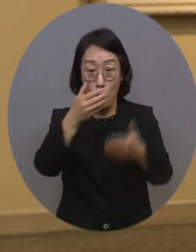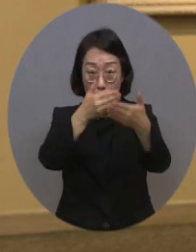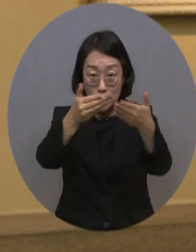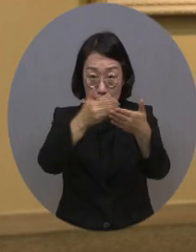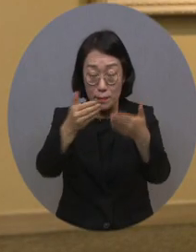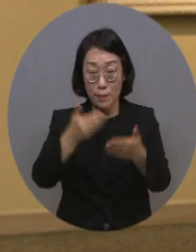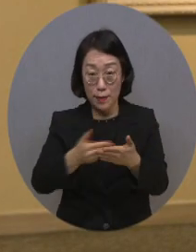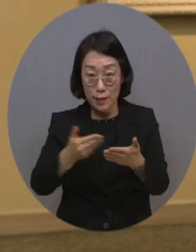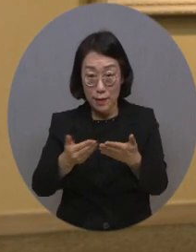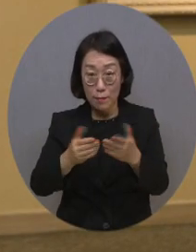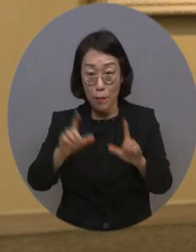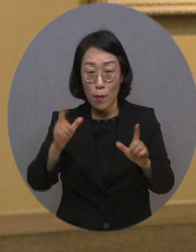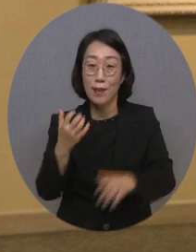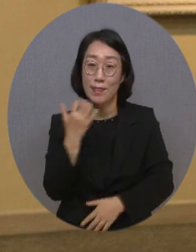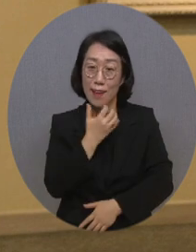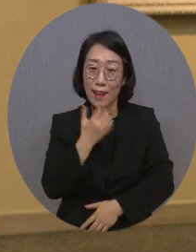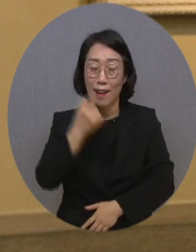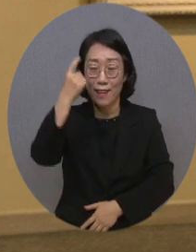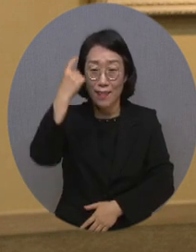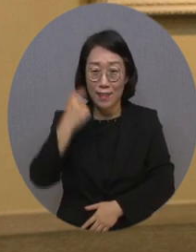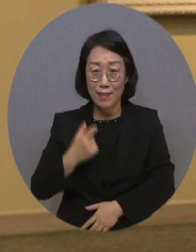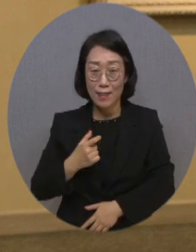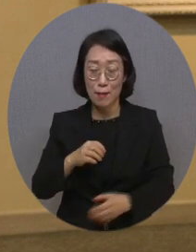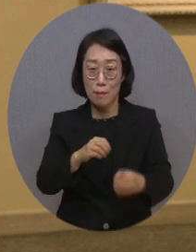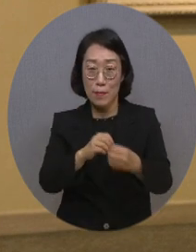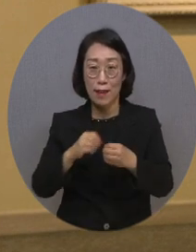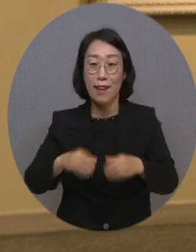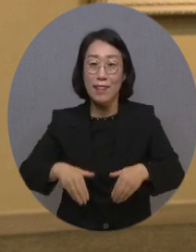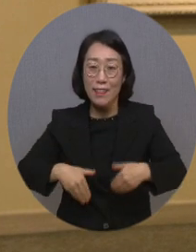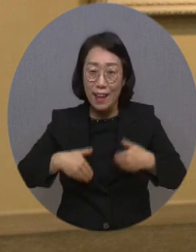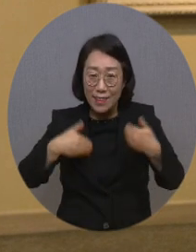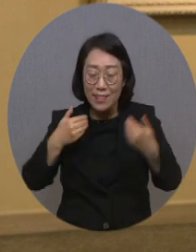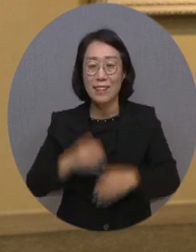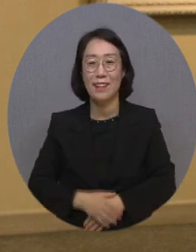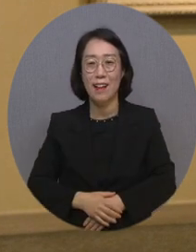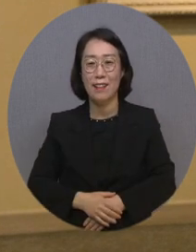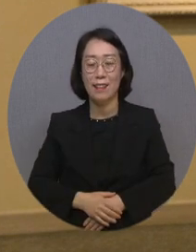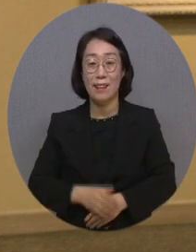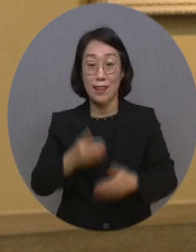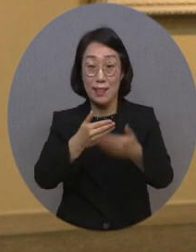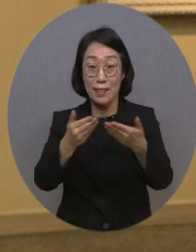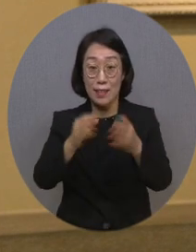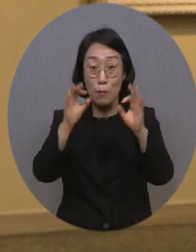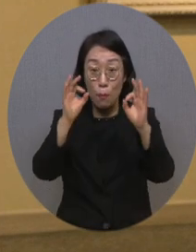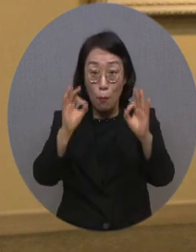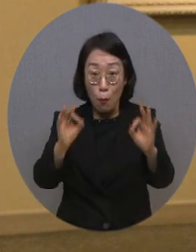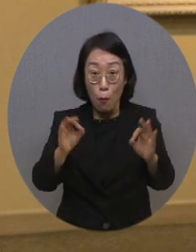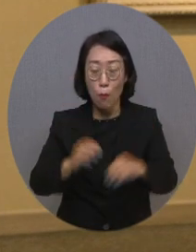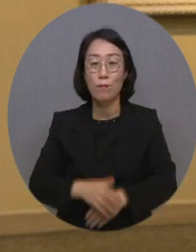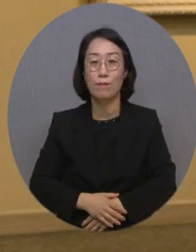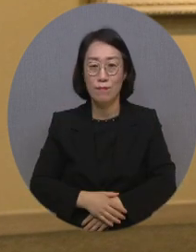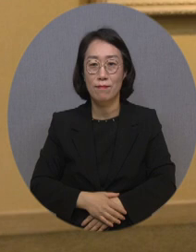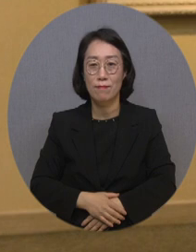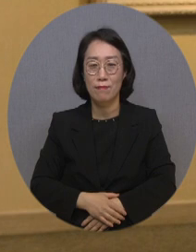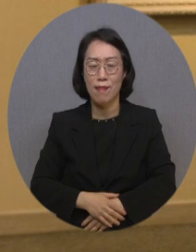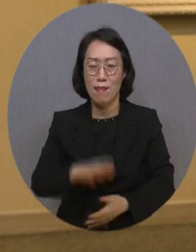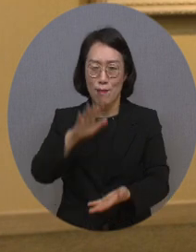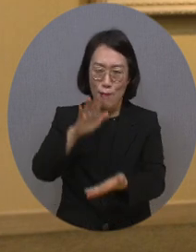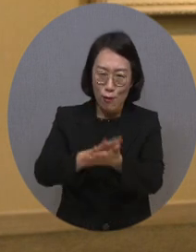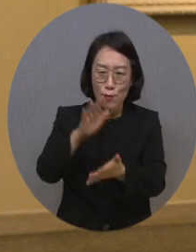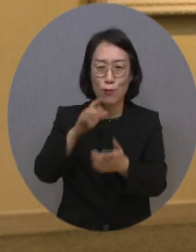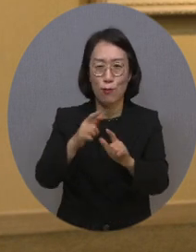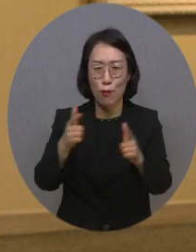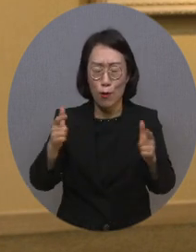듯한 자연의 깊은 색채로 따뜻한 작품 세계를 담아내고 있는 김덕기 작가의 화폭에서는 열정이